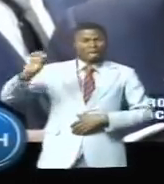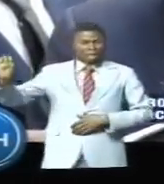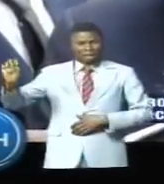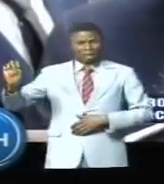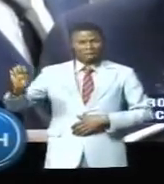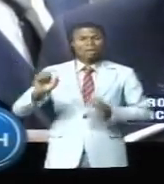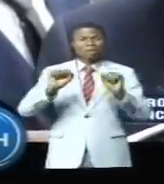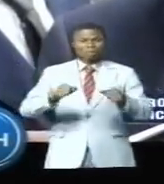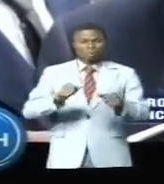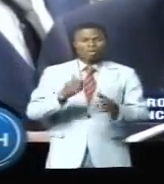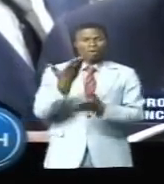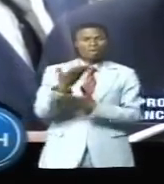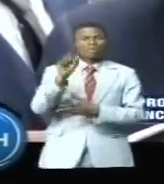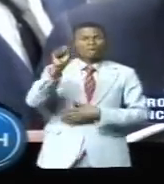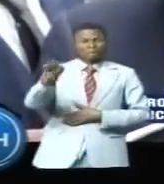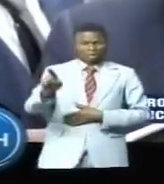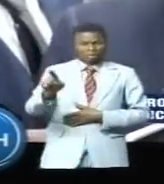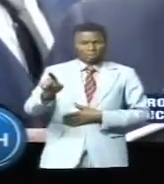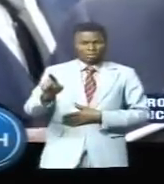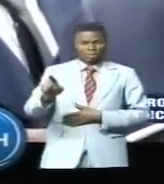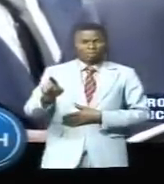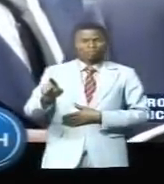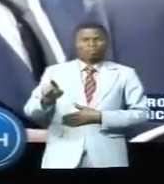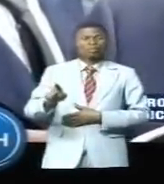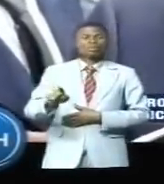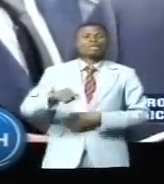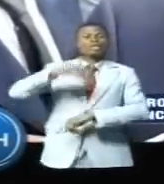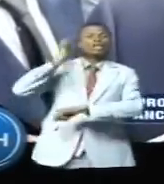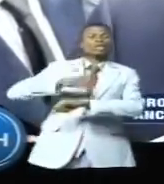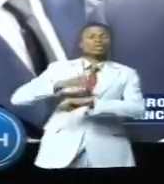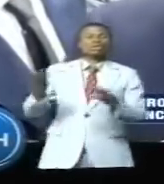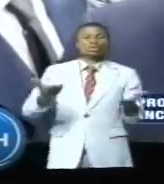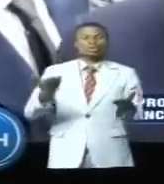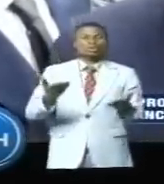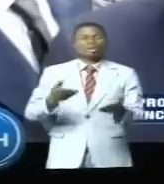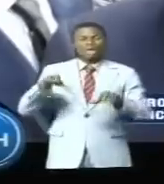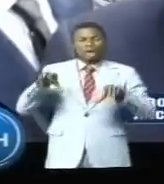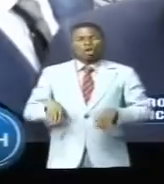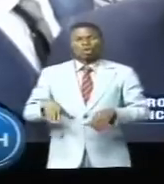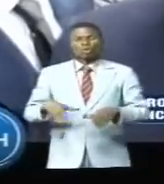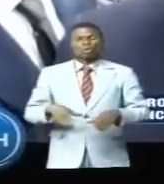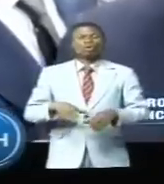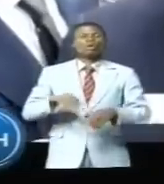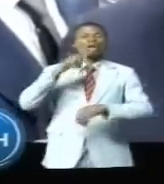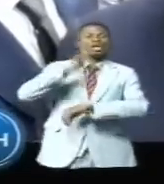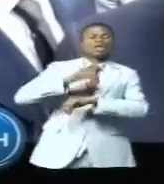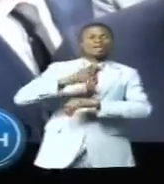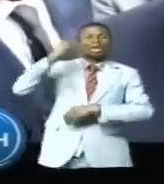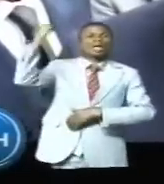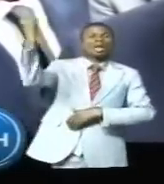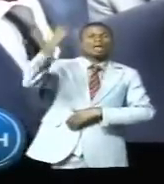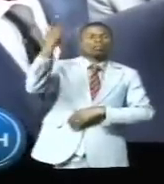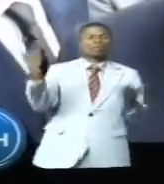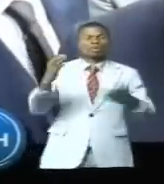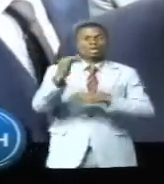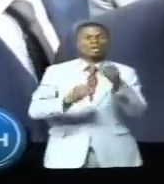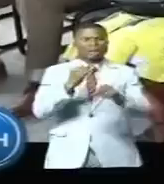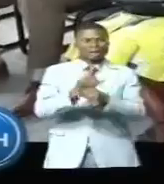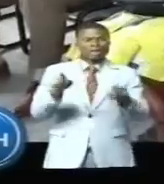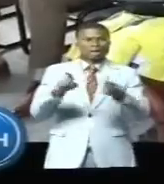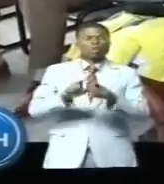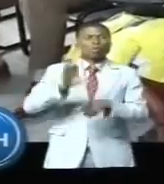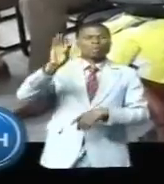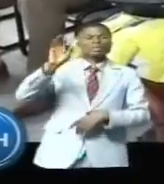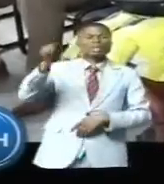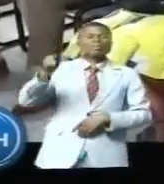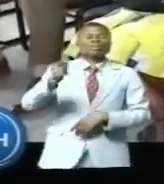on peut bien se poser la question où se trouve la justice, qu'elle soit nationale, qu'elle soit internationale, comme la Cour pénale internationale. De